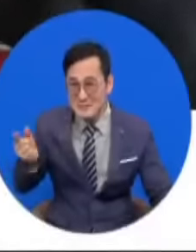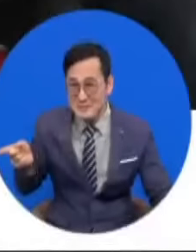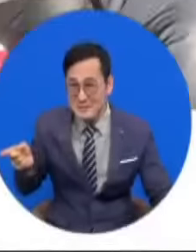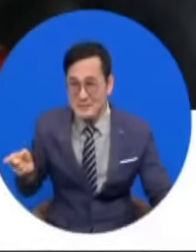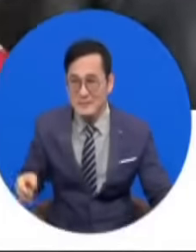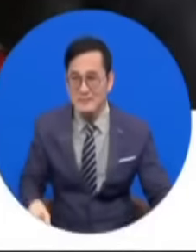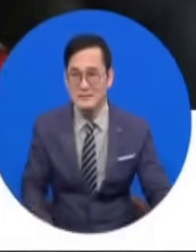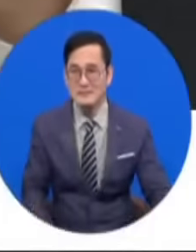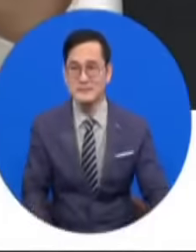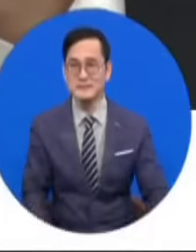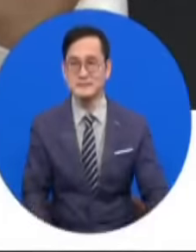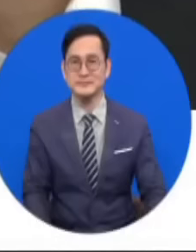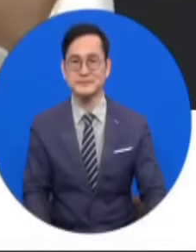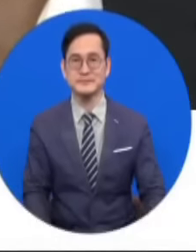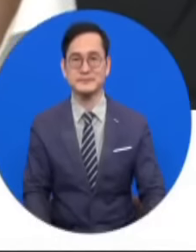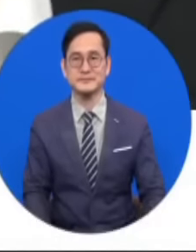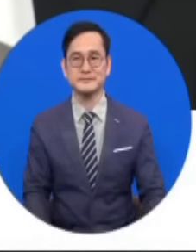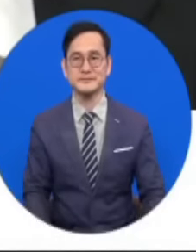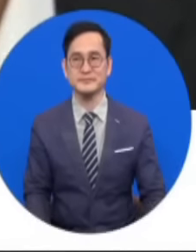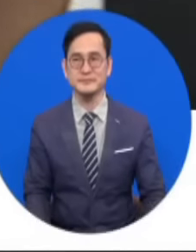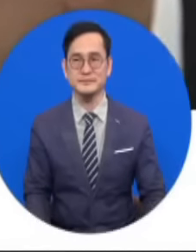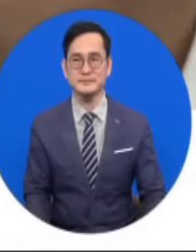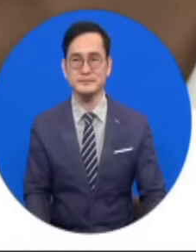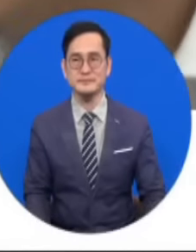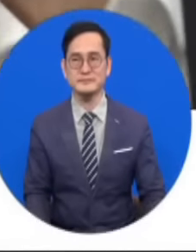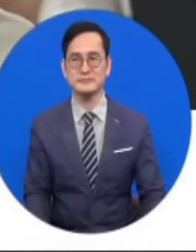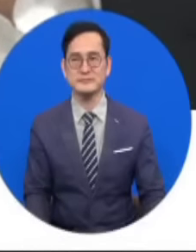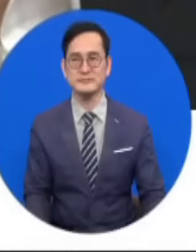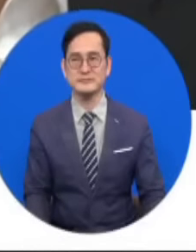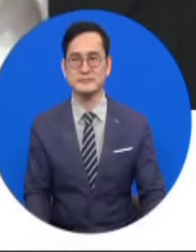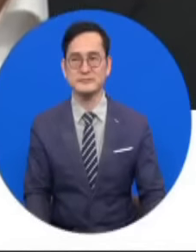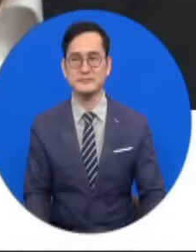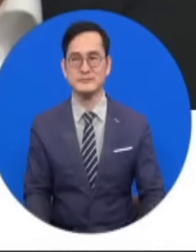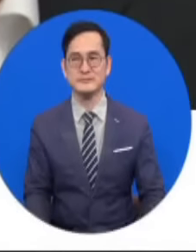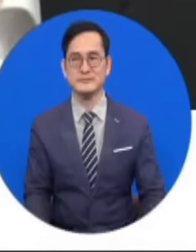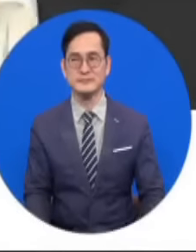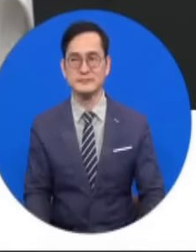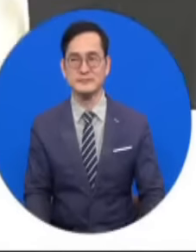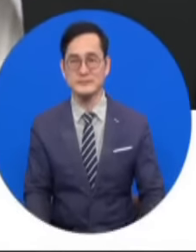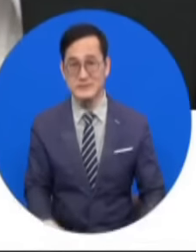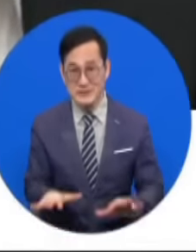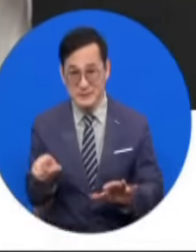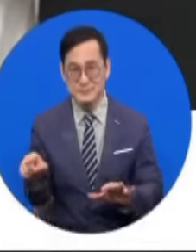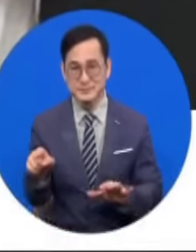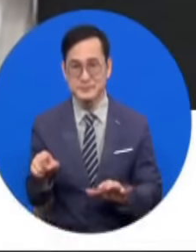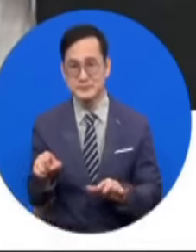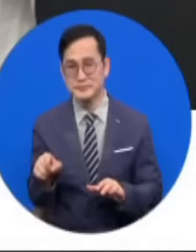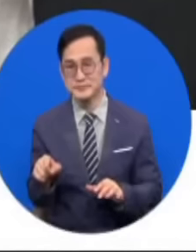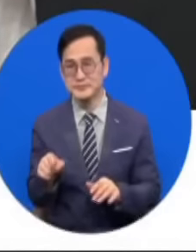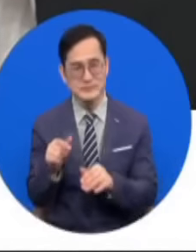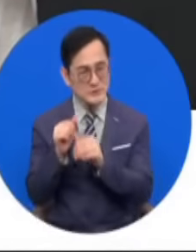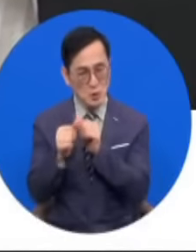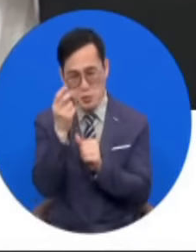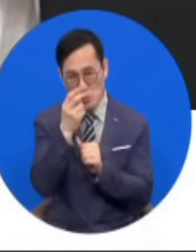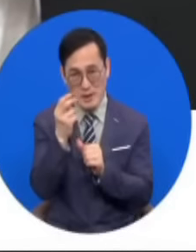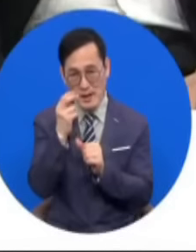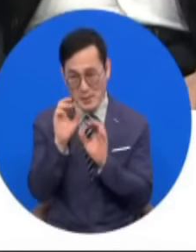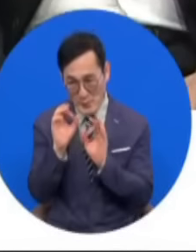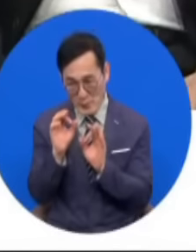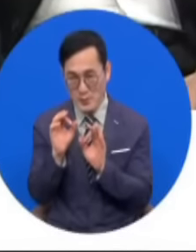조사와는 다를 거라고 얘기하는데 지금 사실은 여론 조사 말고 저희가 주의에서 느끼는 것도 여론조사